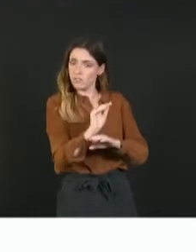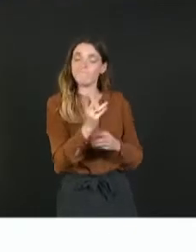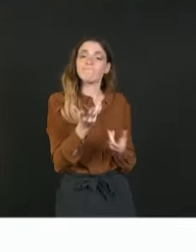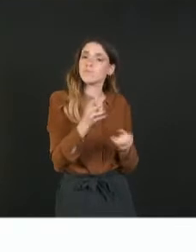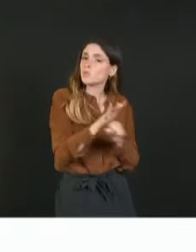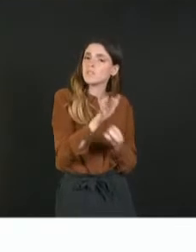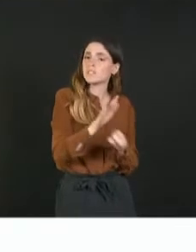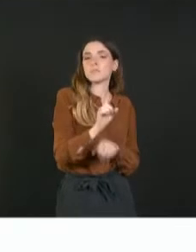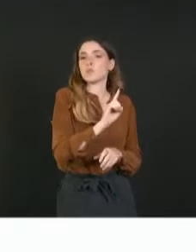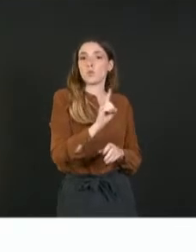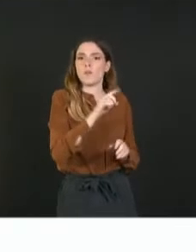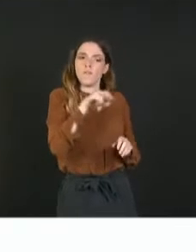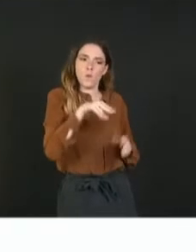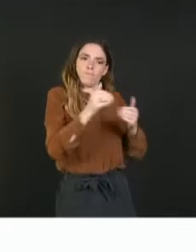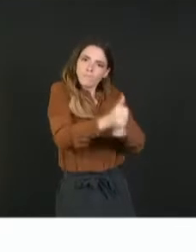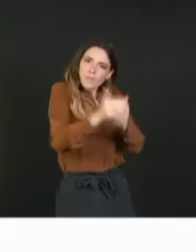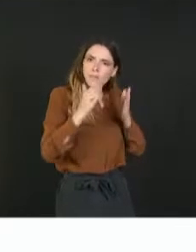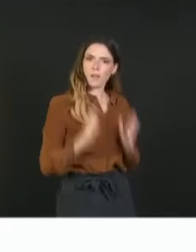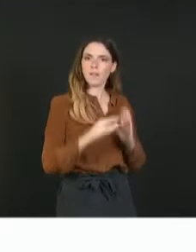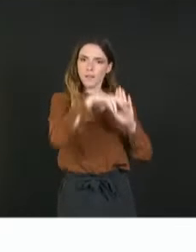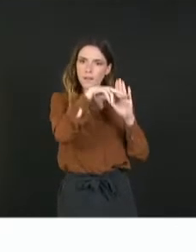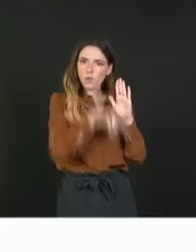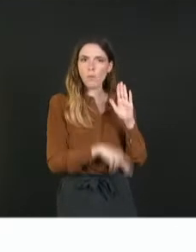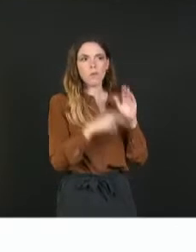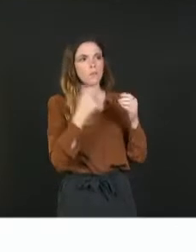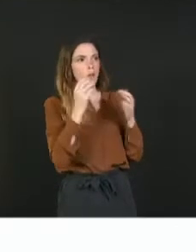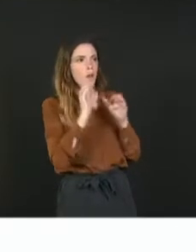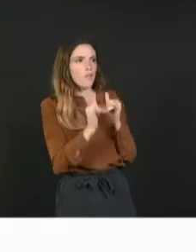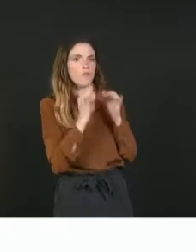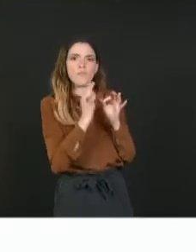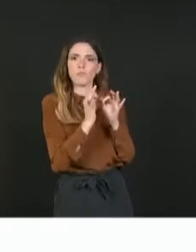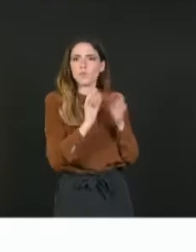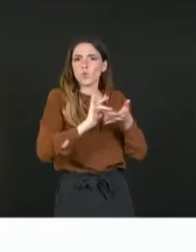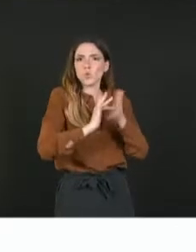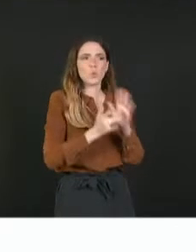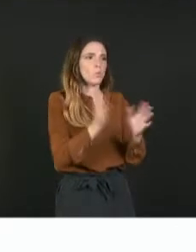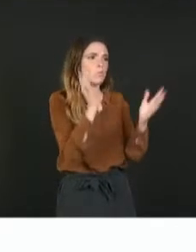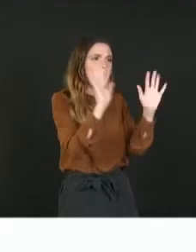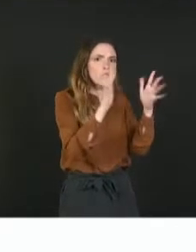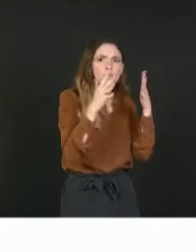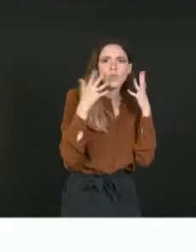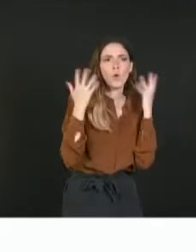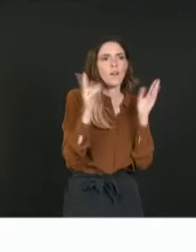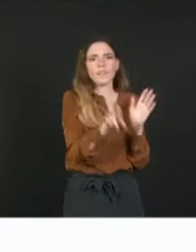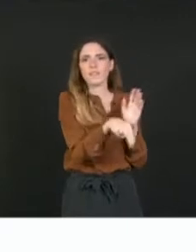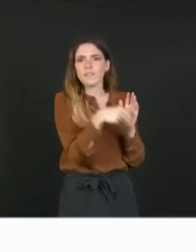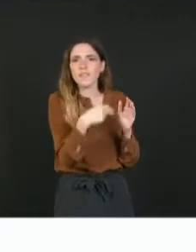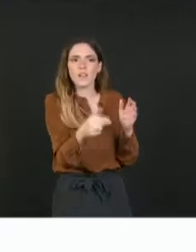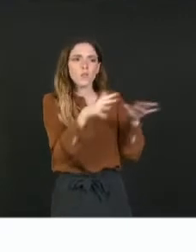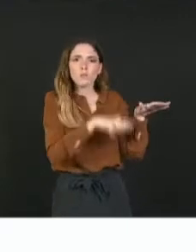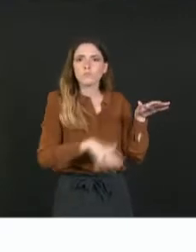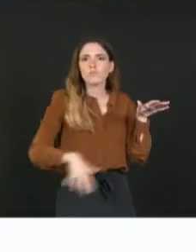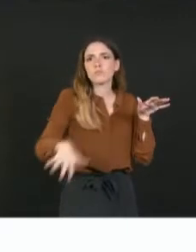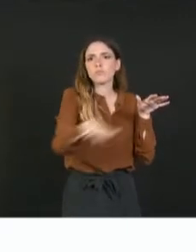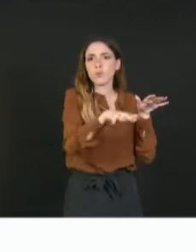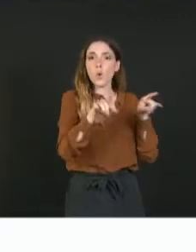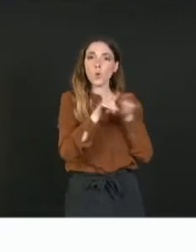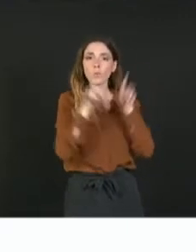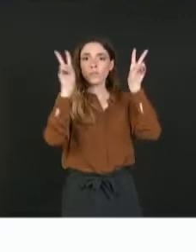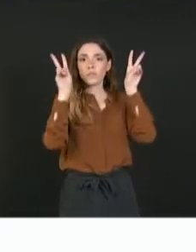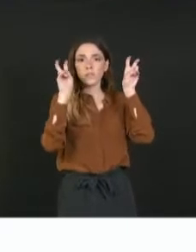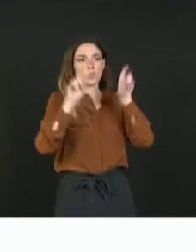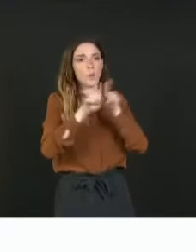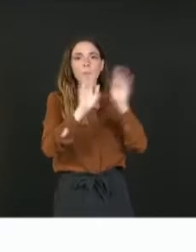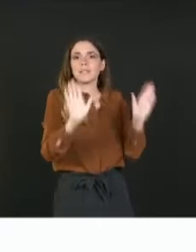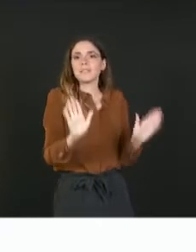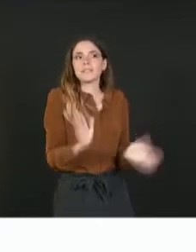la réglementation des espaces boisés, des espaces de nature. Je vous parlerai de la sanctuarisation, c'est une des